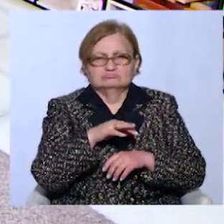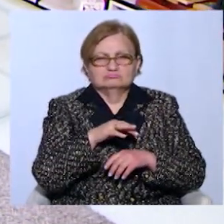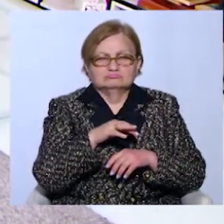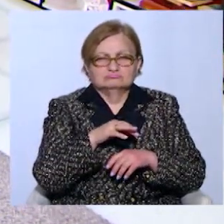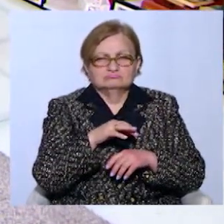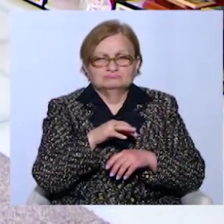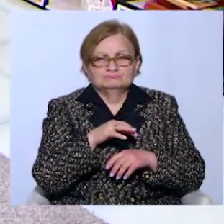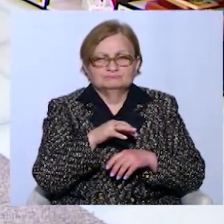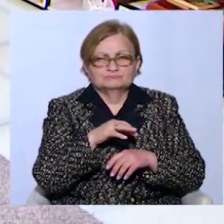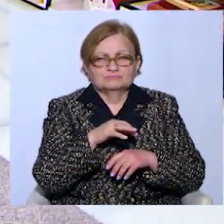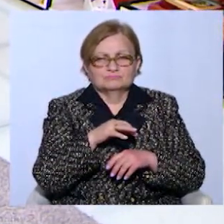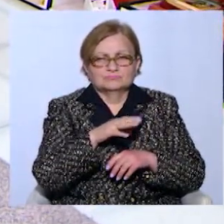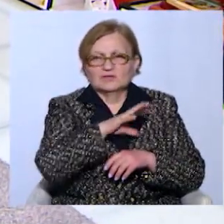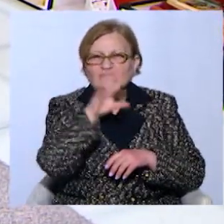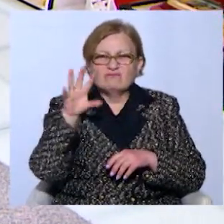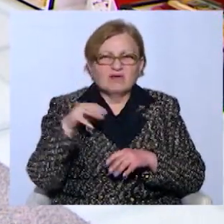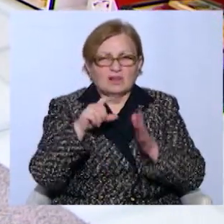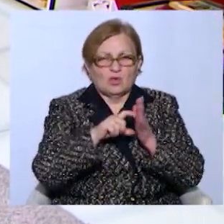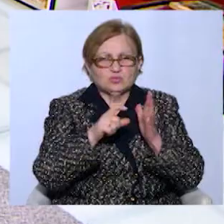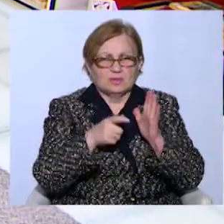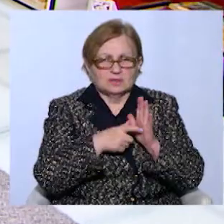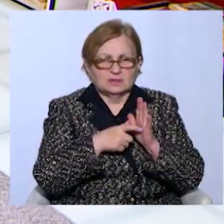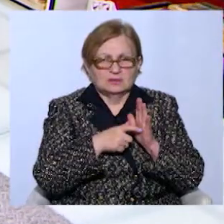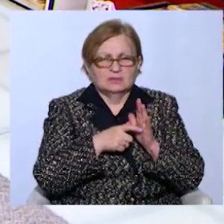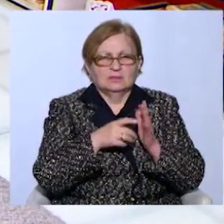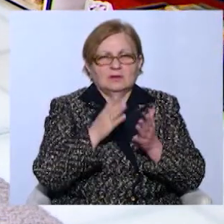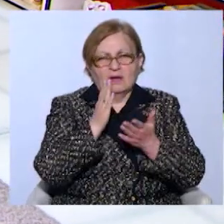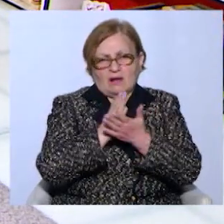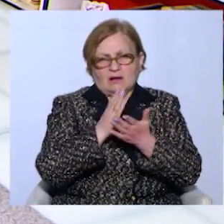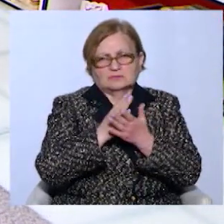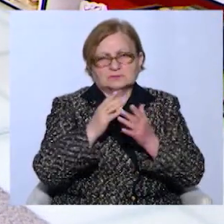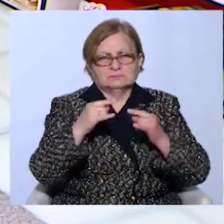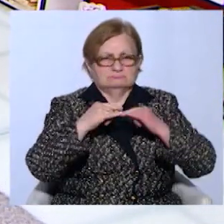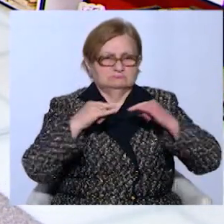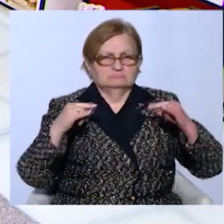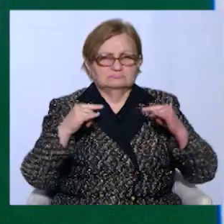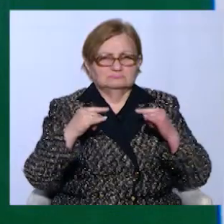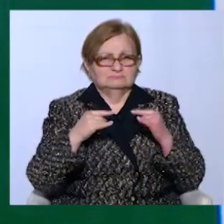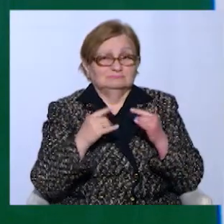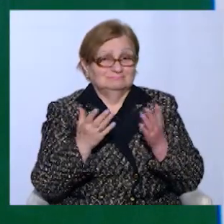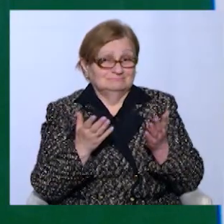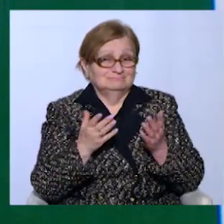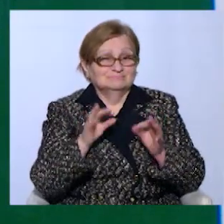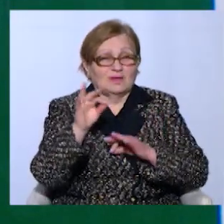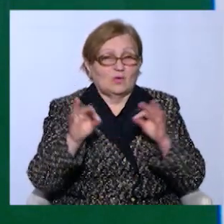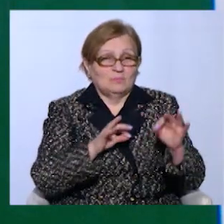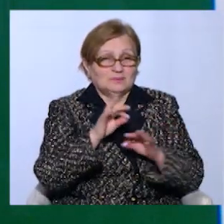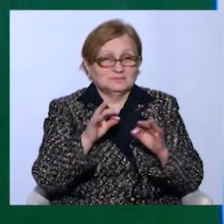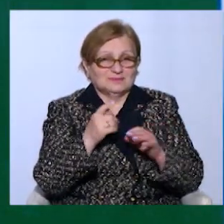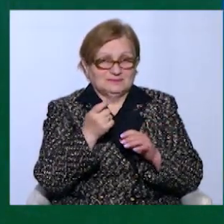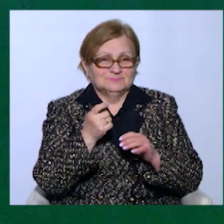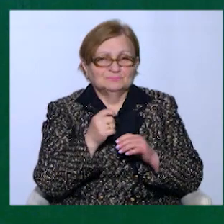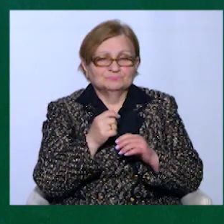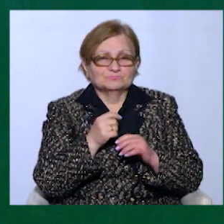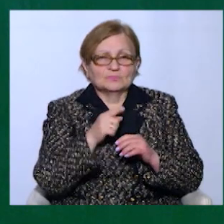რომ თითქმის ყველა ოთახი საკ მართკუთხედის ფორმა. აი ეს პატარა შეპარვით ჩვენ გეომეტრიასთან დაკავშირებით.